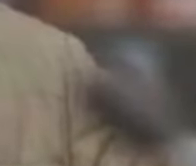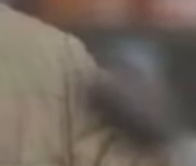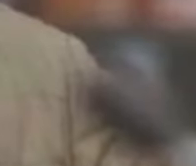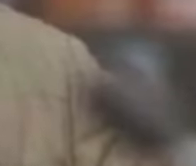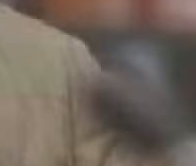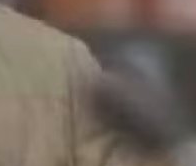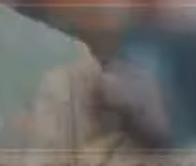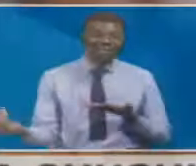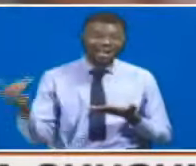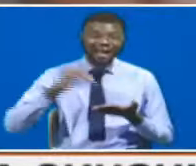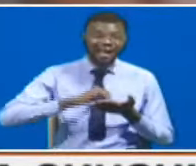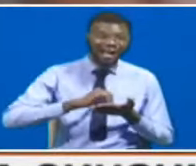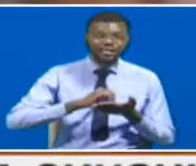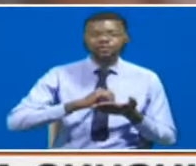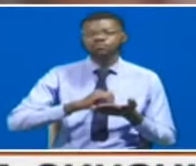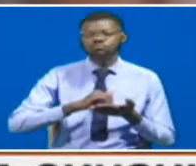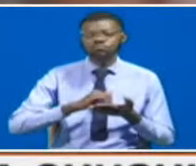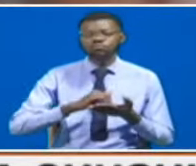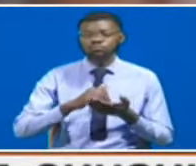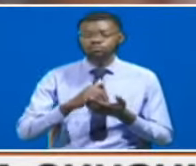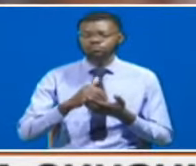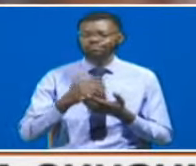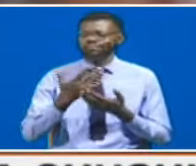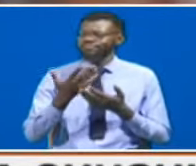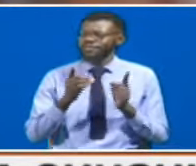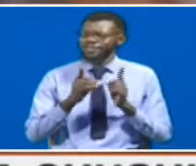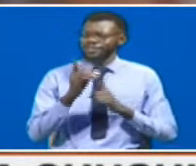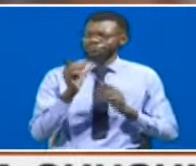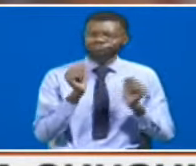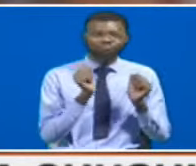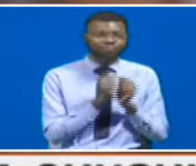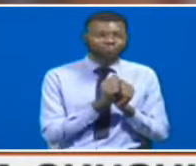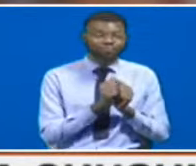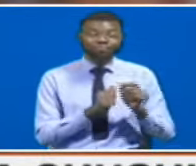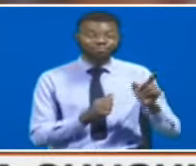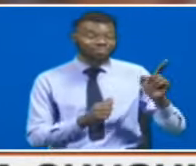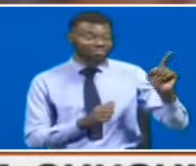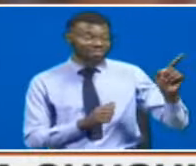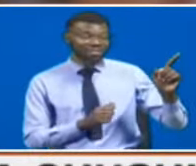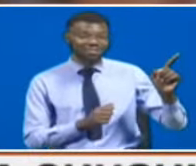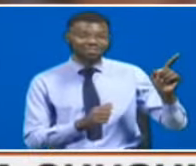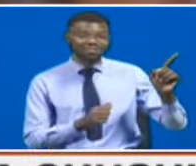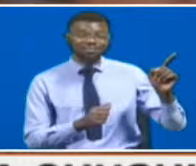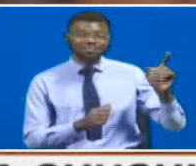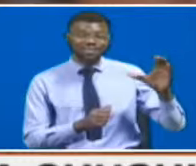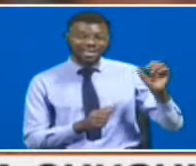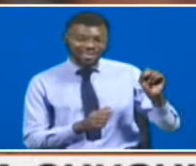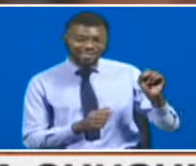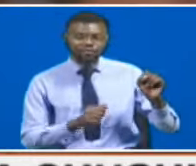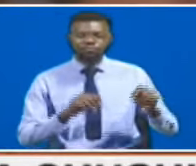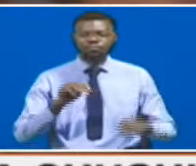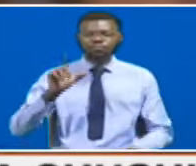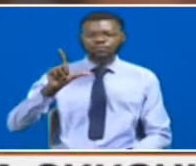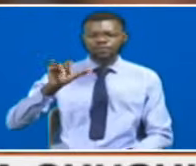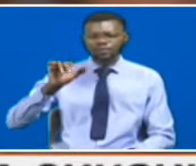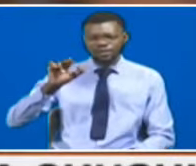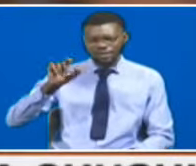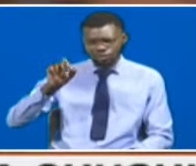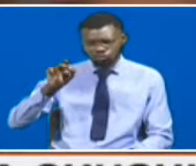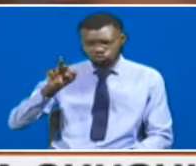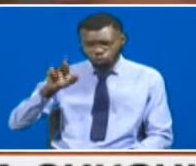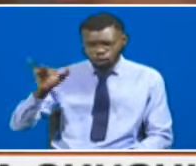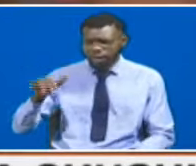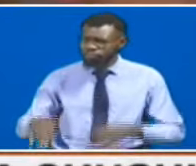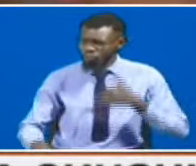Siku 3 baadaye, ambayo ni tarehe 10, waziri Mithika Linturi anadaiwa kupiga simu mwenyewe